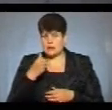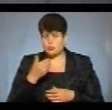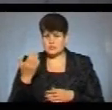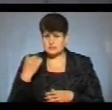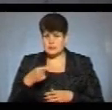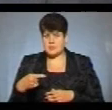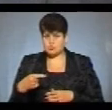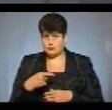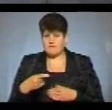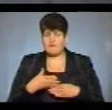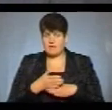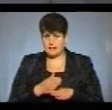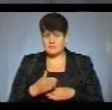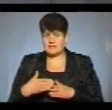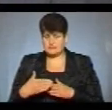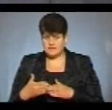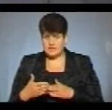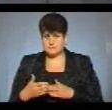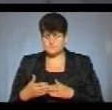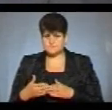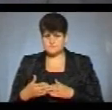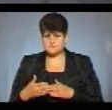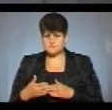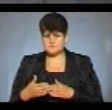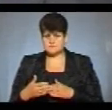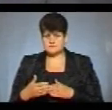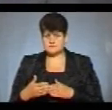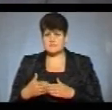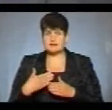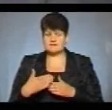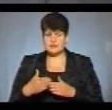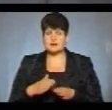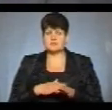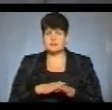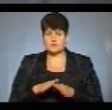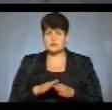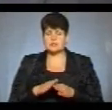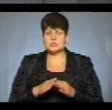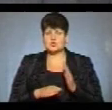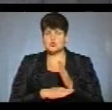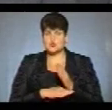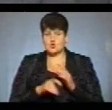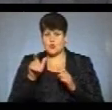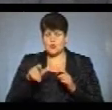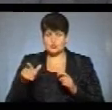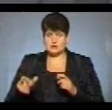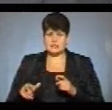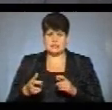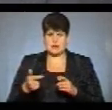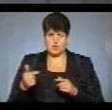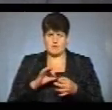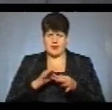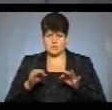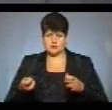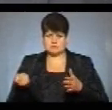першому поверсі виламали двері. Двері виконані із дошок і на грубий ланцюг закритий на